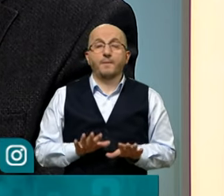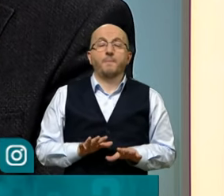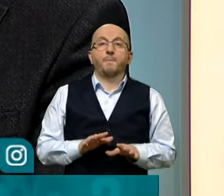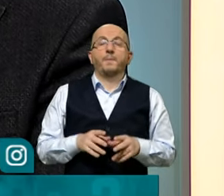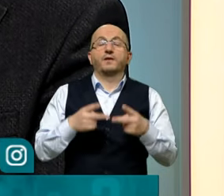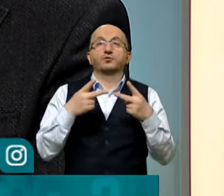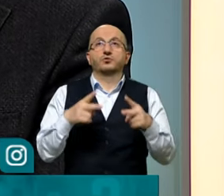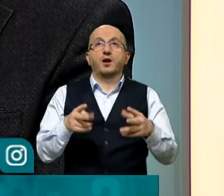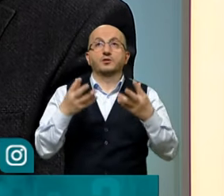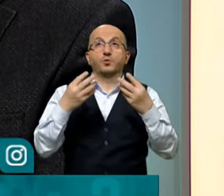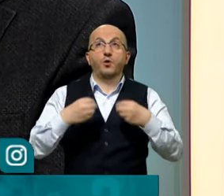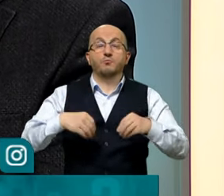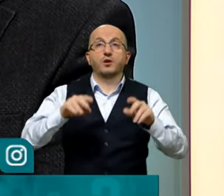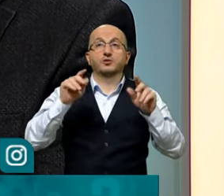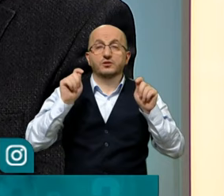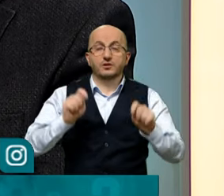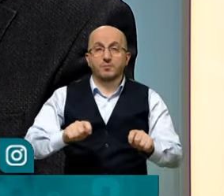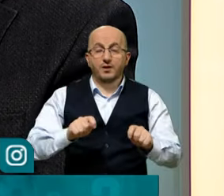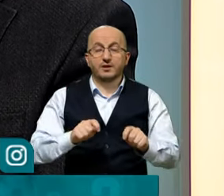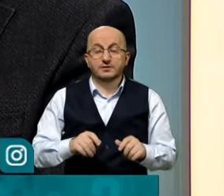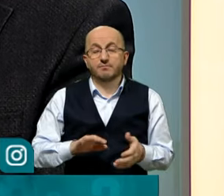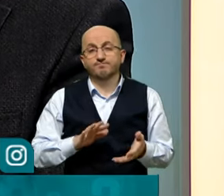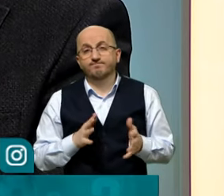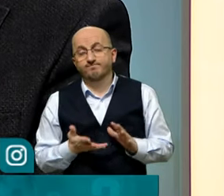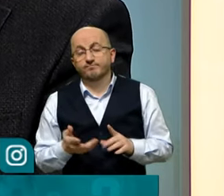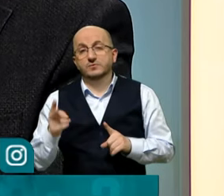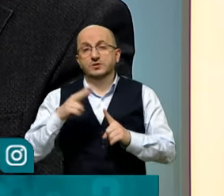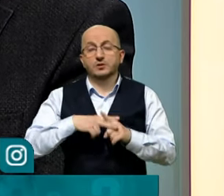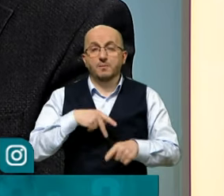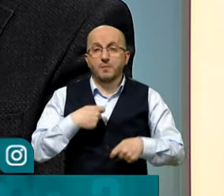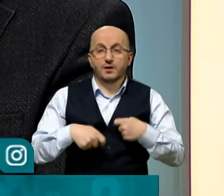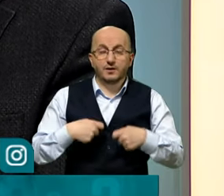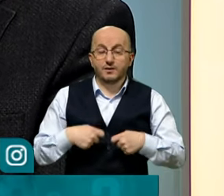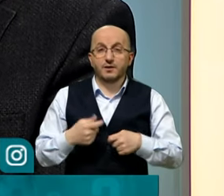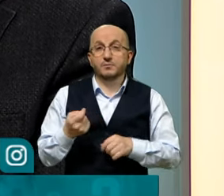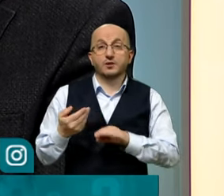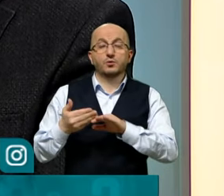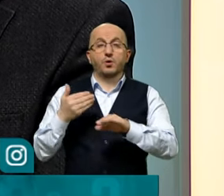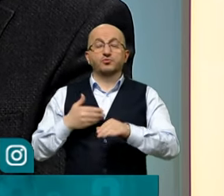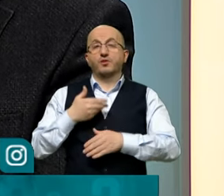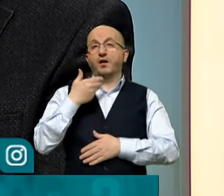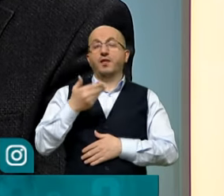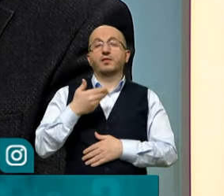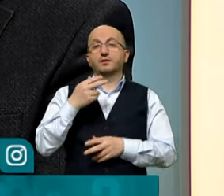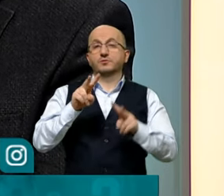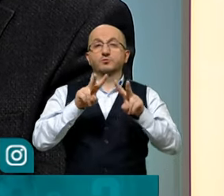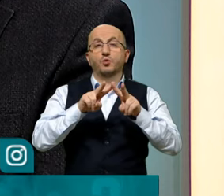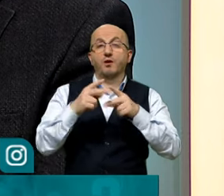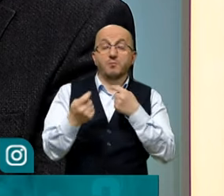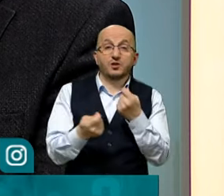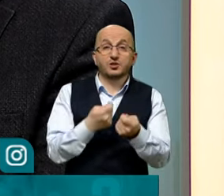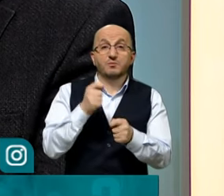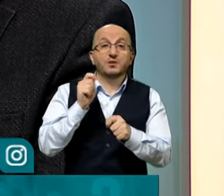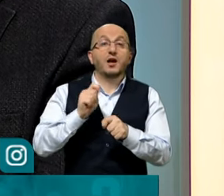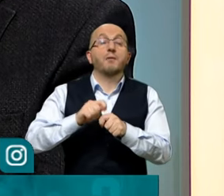bunun caiz olmayan şeklini yaparlarsa ya da katılım bankaları Biraz önce anlattığımız burakaba işlemini